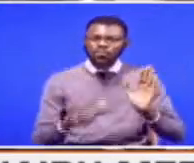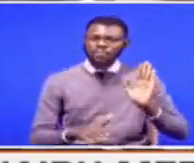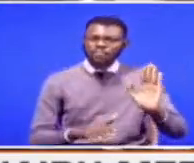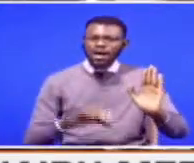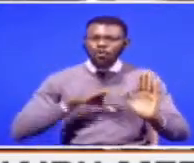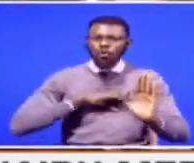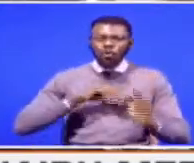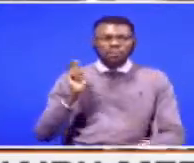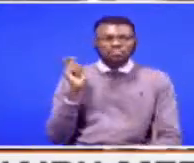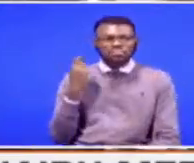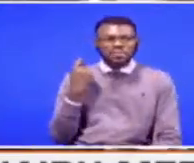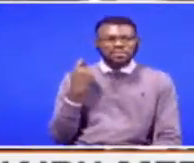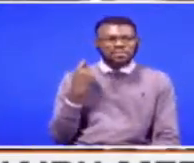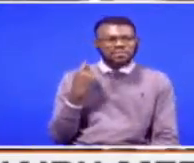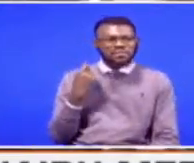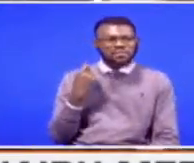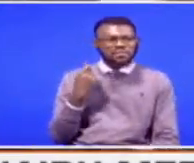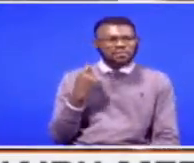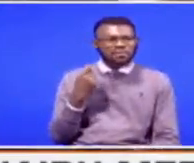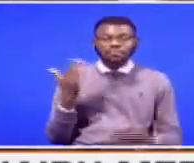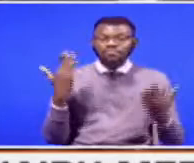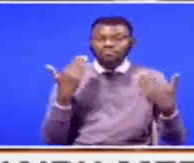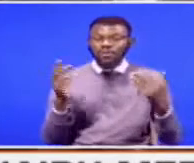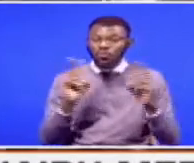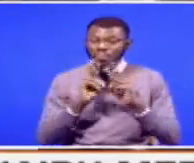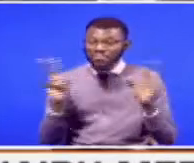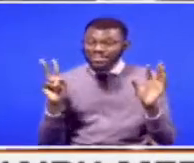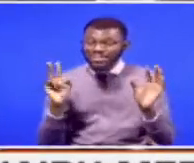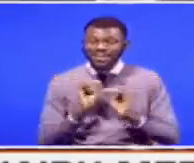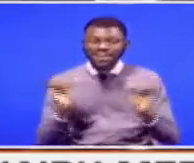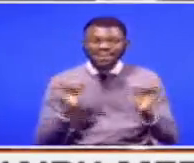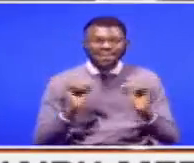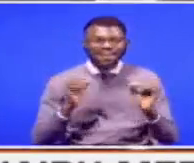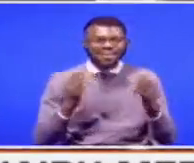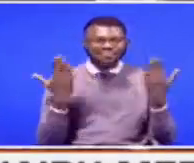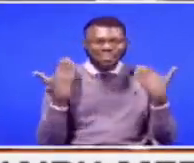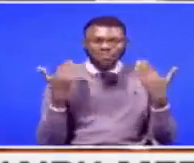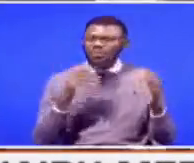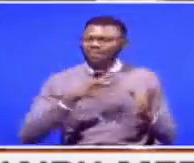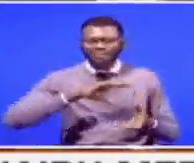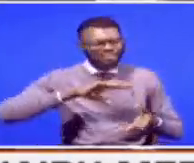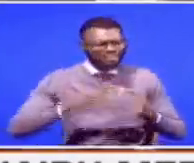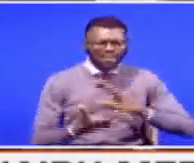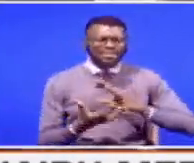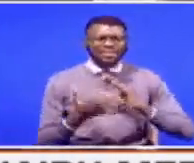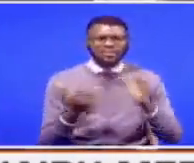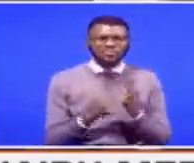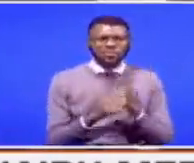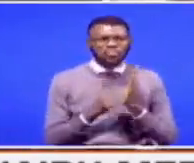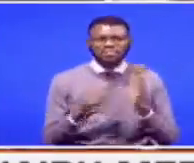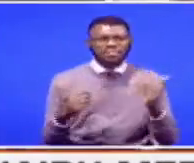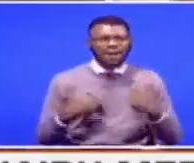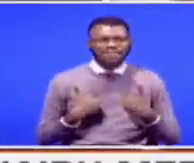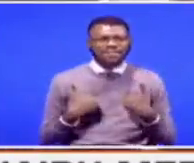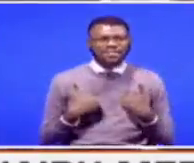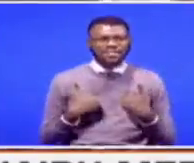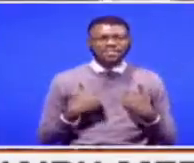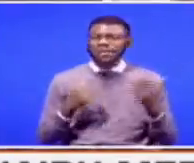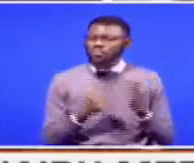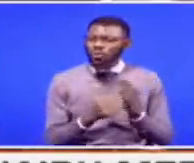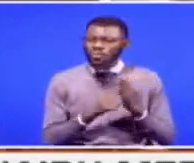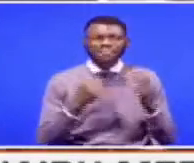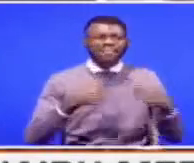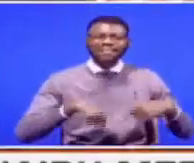mtu asikueleze tena ya kwamba Meru iko sawa, Meru haiko sawa, completely Meru iko sawa, haiko sawa. Ile vita iko